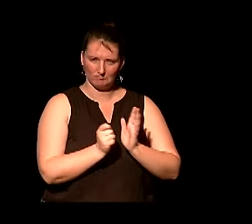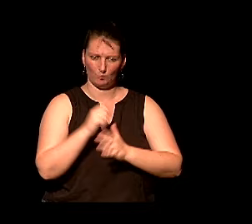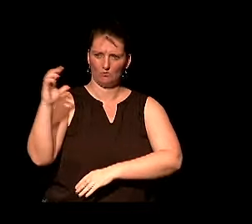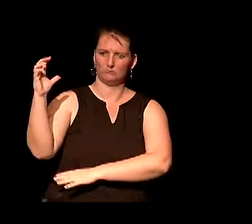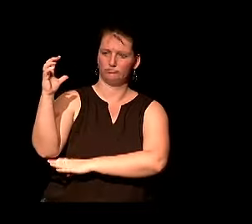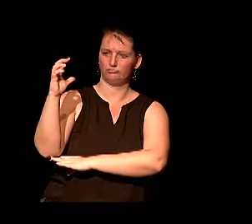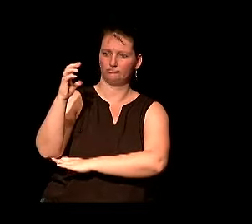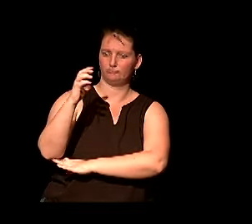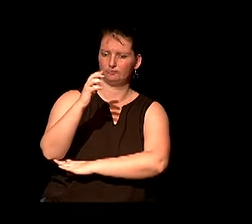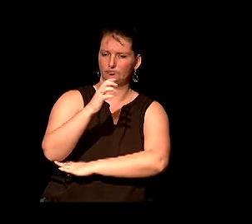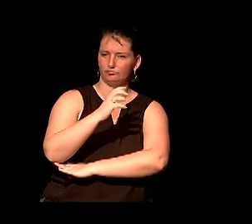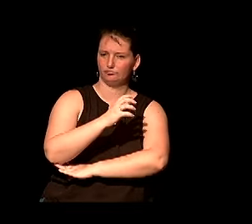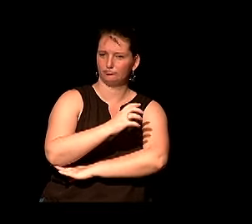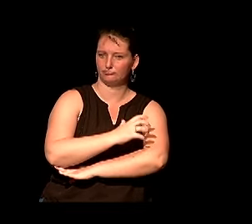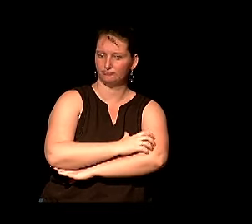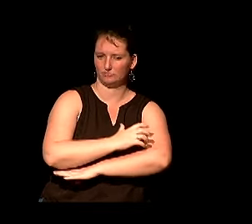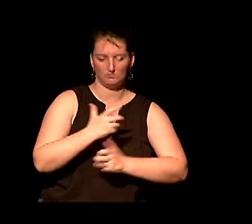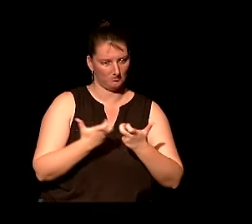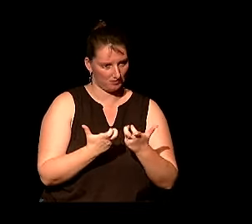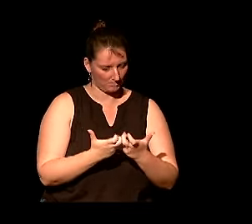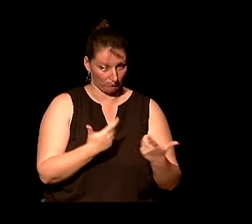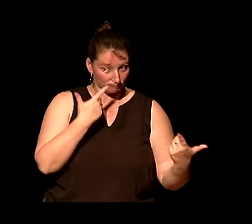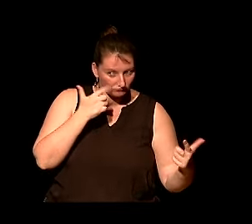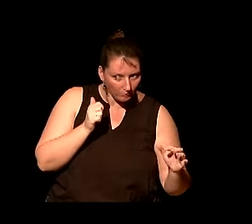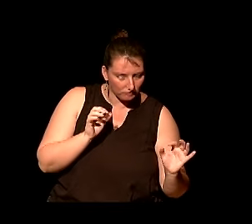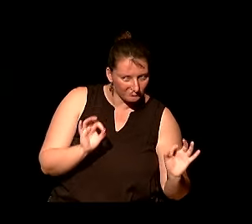soleil, par exemple, très attentifs au coucher de soleil et